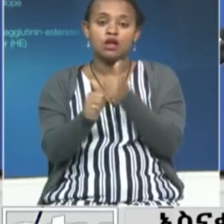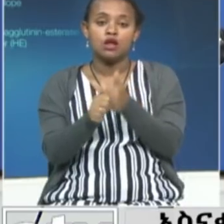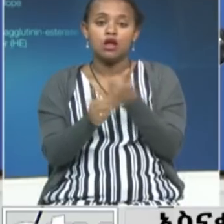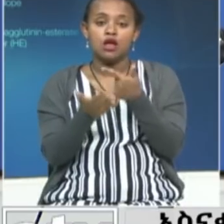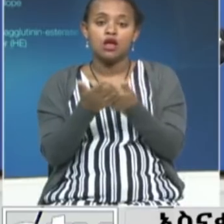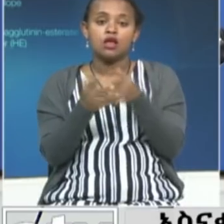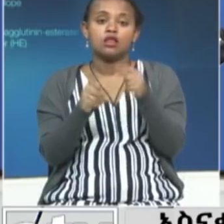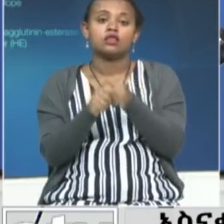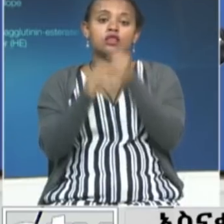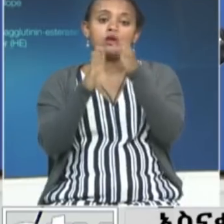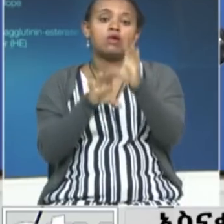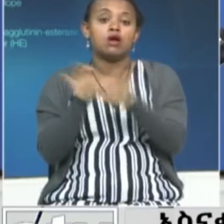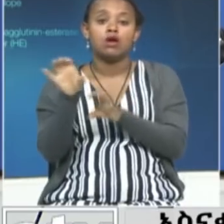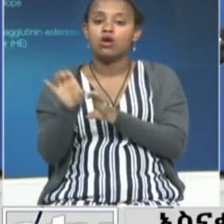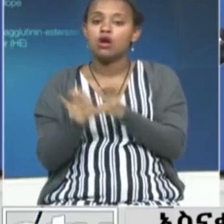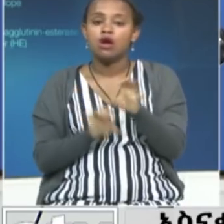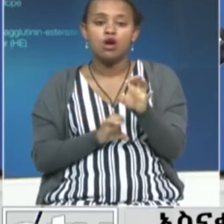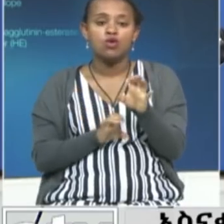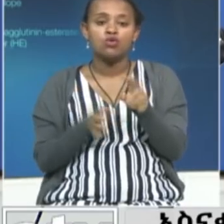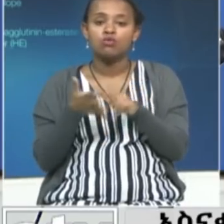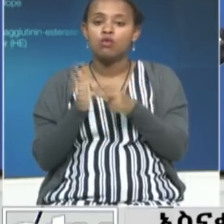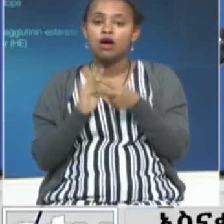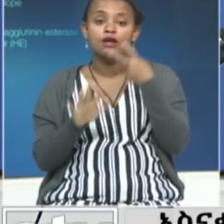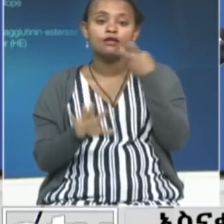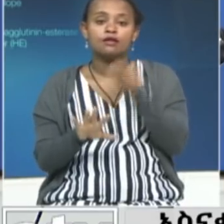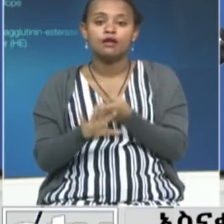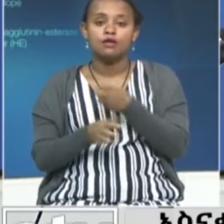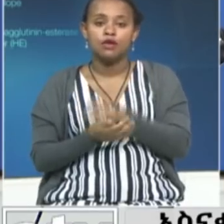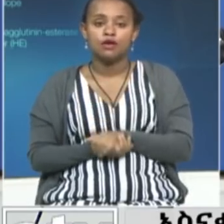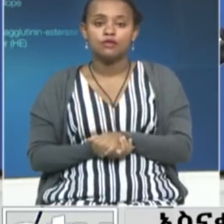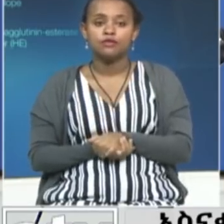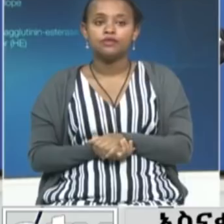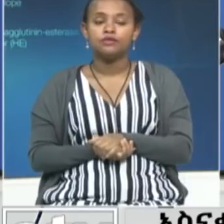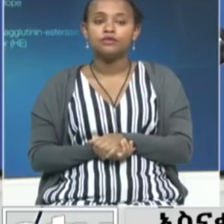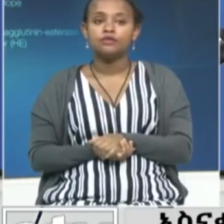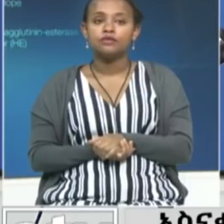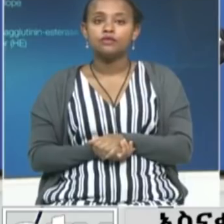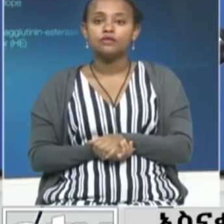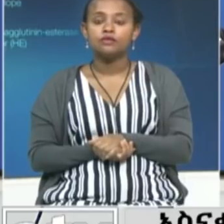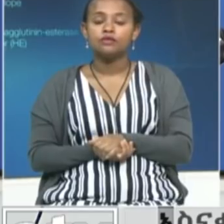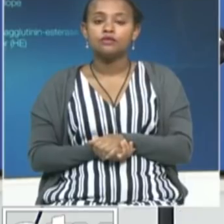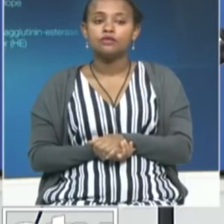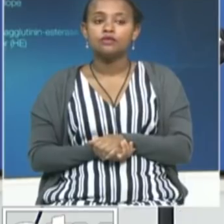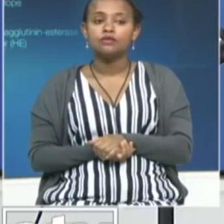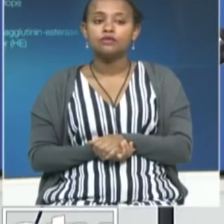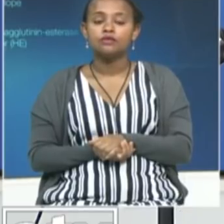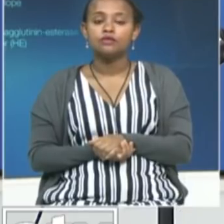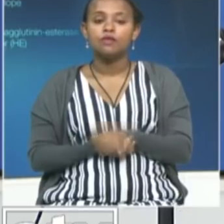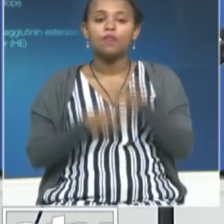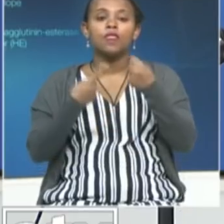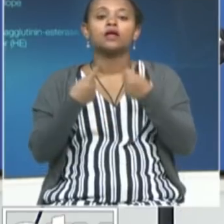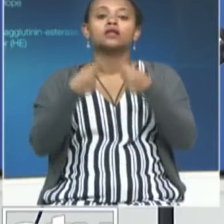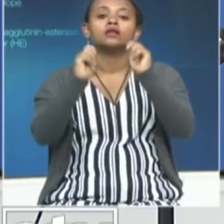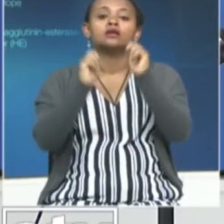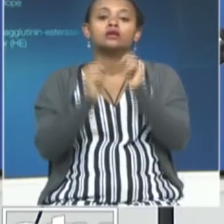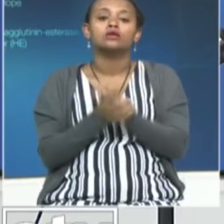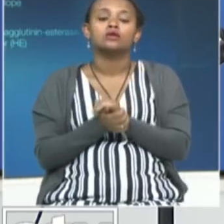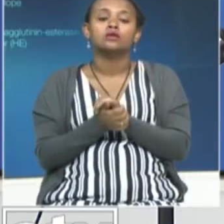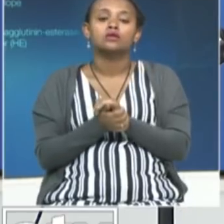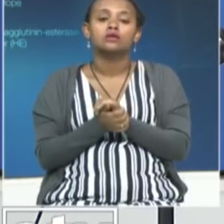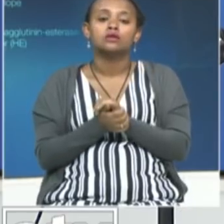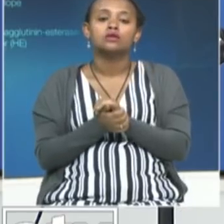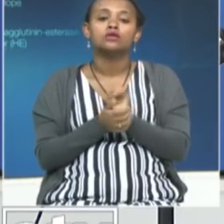ተግባር ያውዳሉ ማለት ይከብዳል። እሺ እሺ፣ ጥረቶን ጠቆም